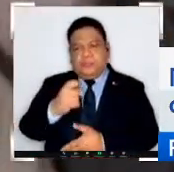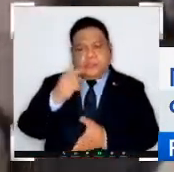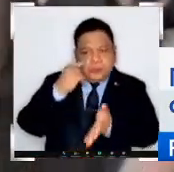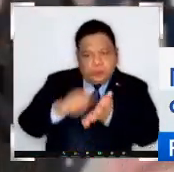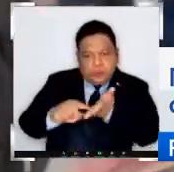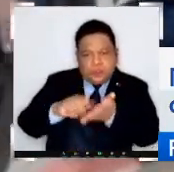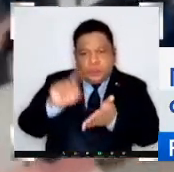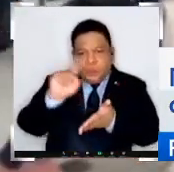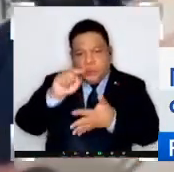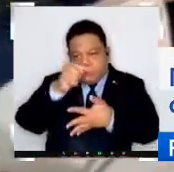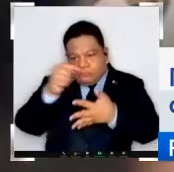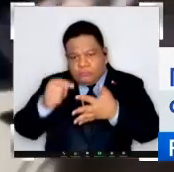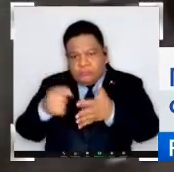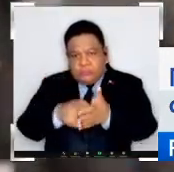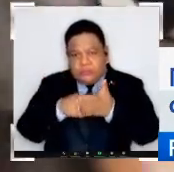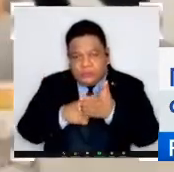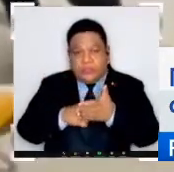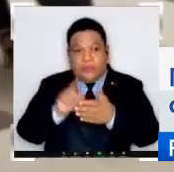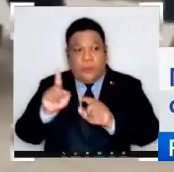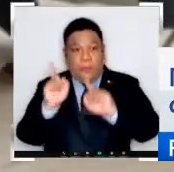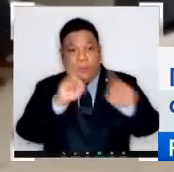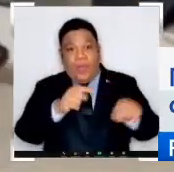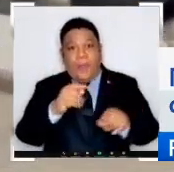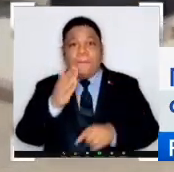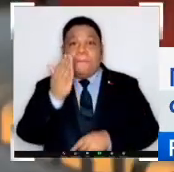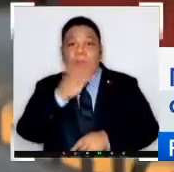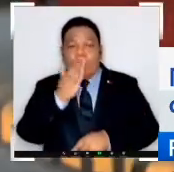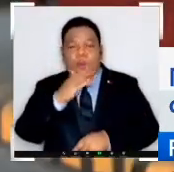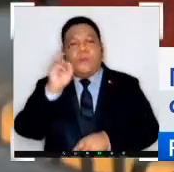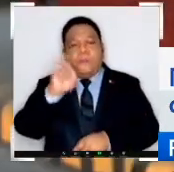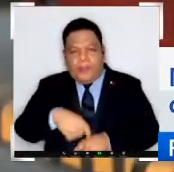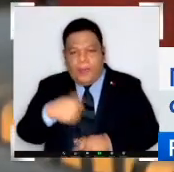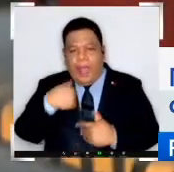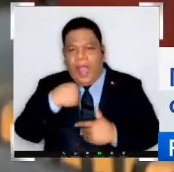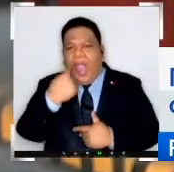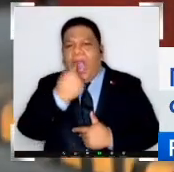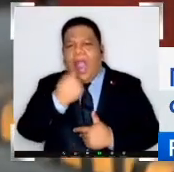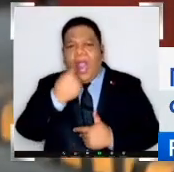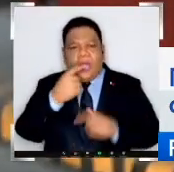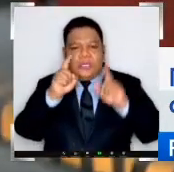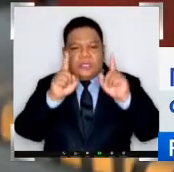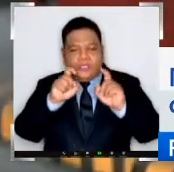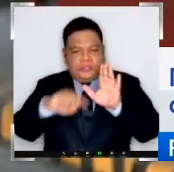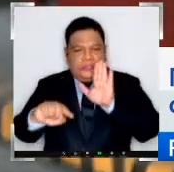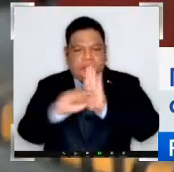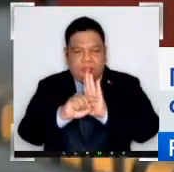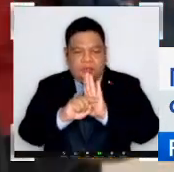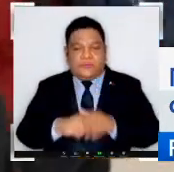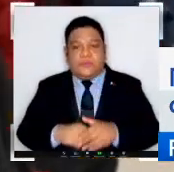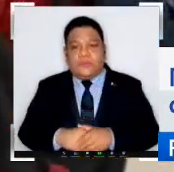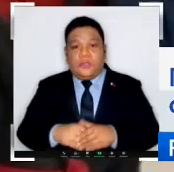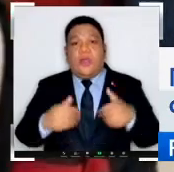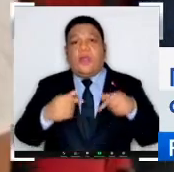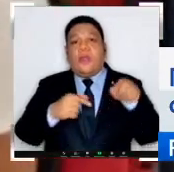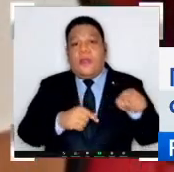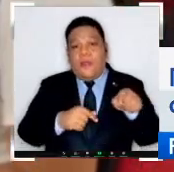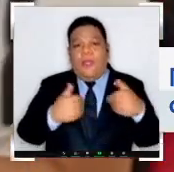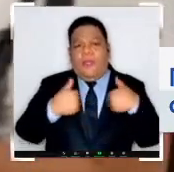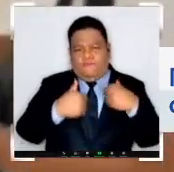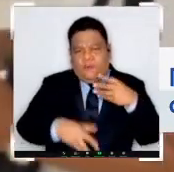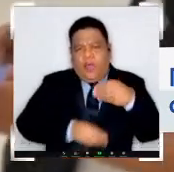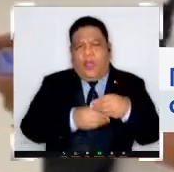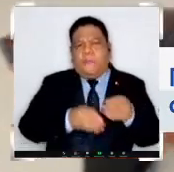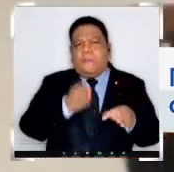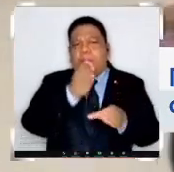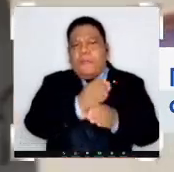dapat ay may negative RT-PCR o antigen test results. May dagdag ng mga bus ang PTEX para sa mga posibleng buhos ng mga biyahero